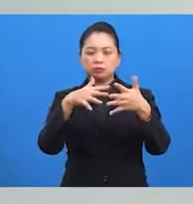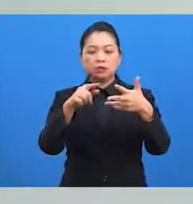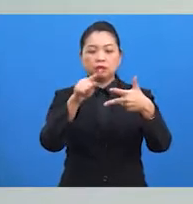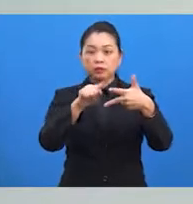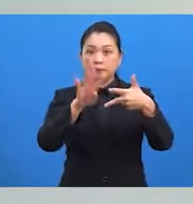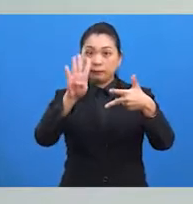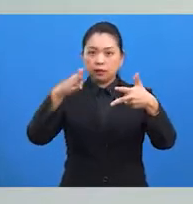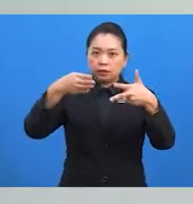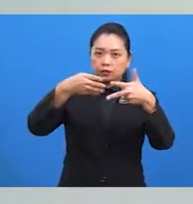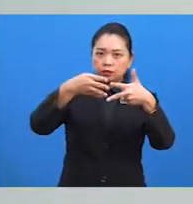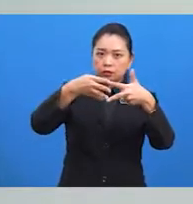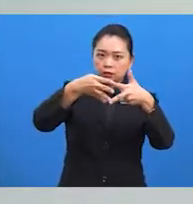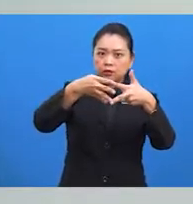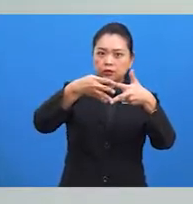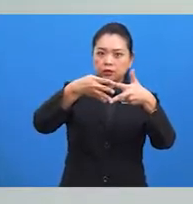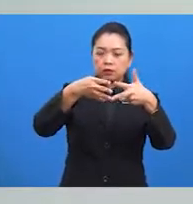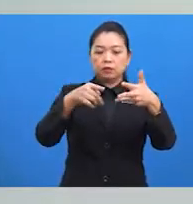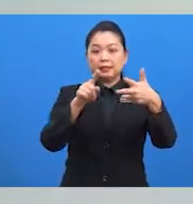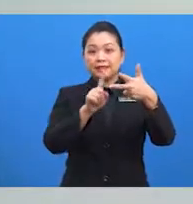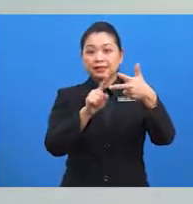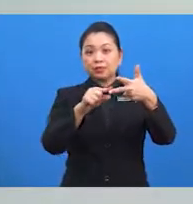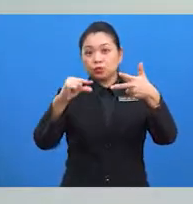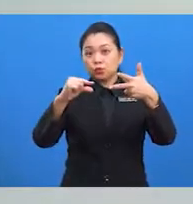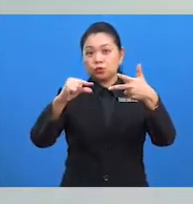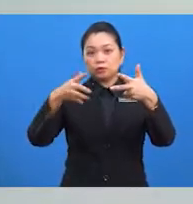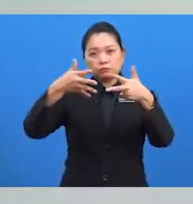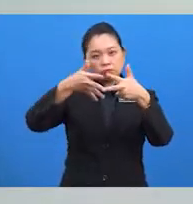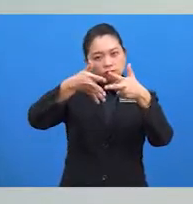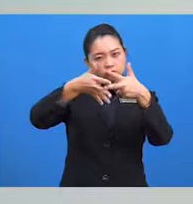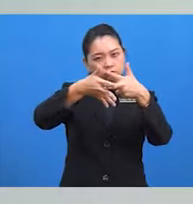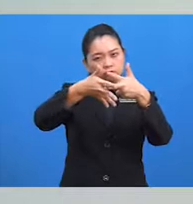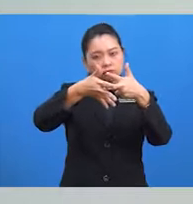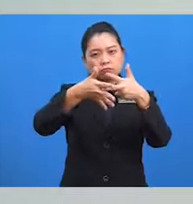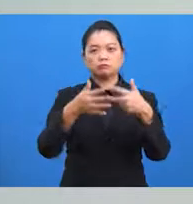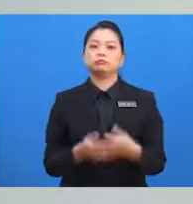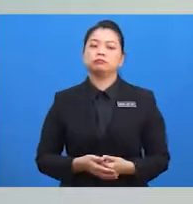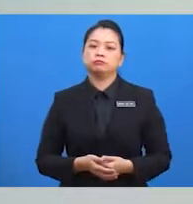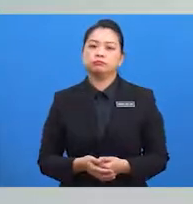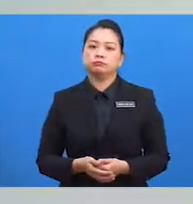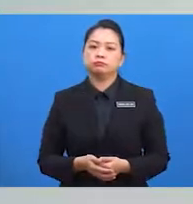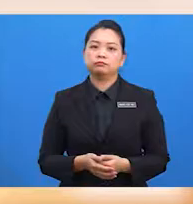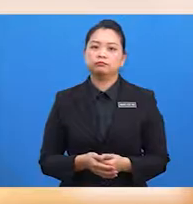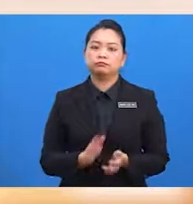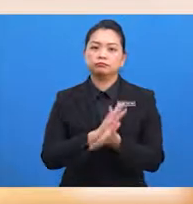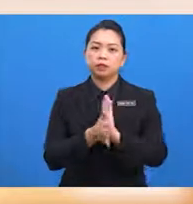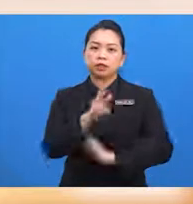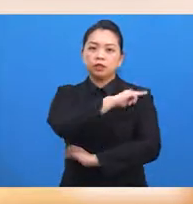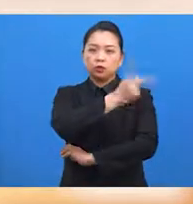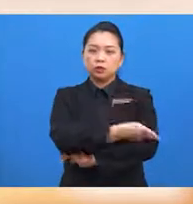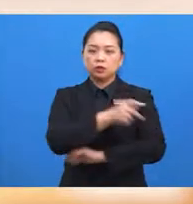dihalang oleh konkrit lambang ukuran 10 cm oleh itu kuasa penebusan